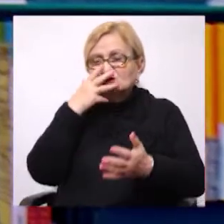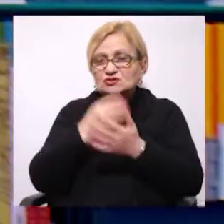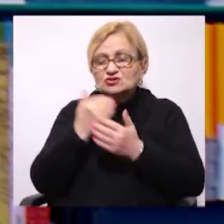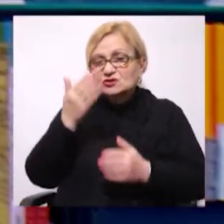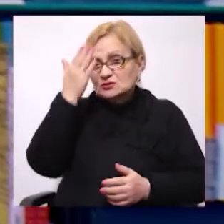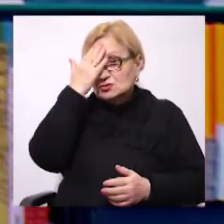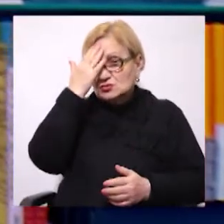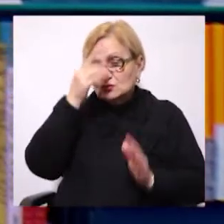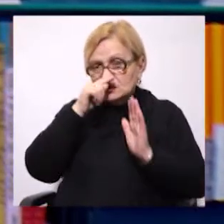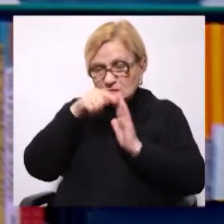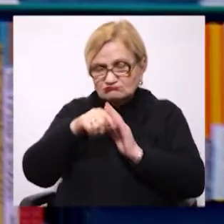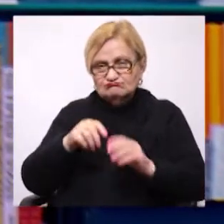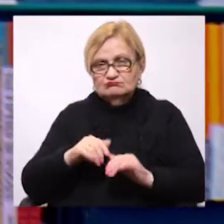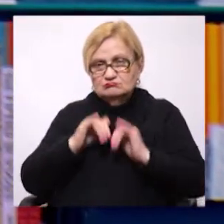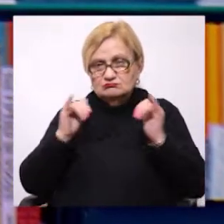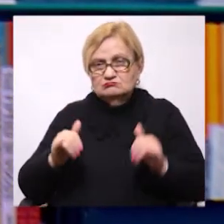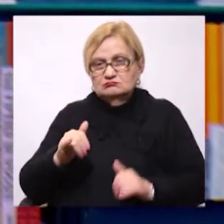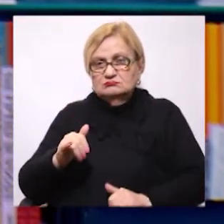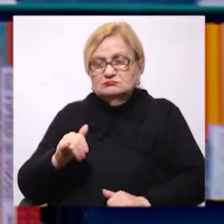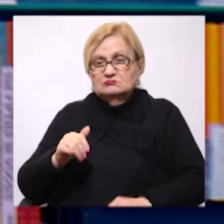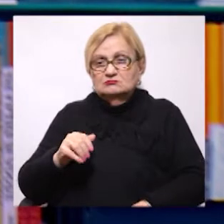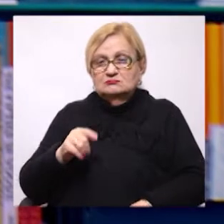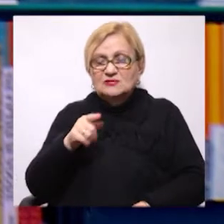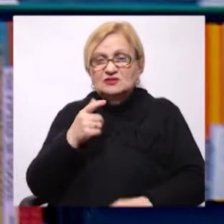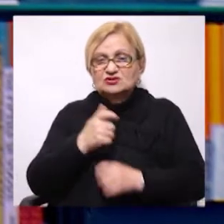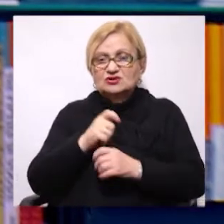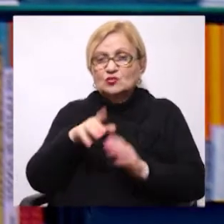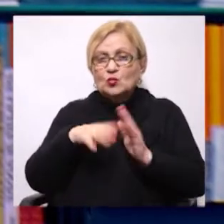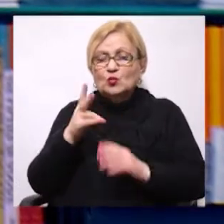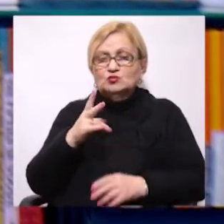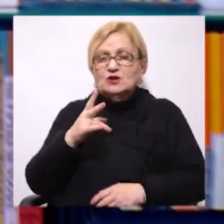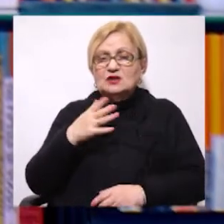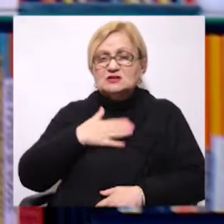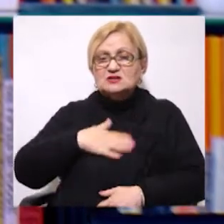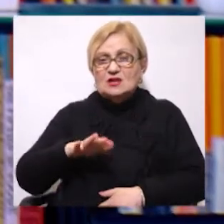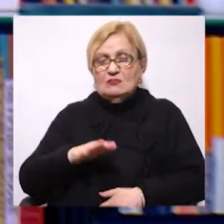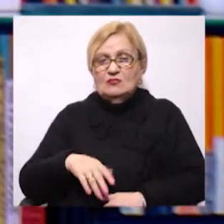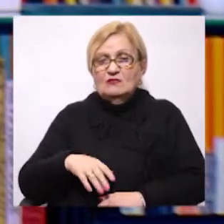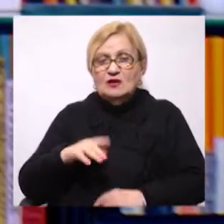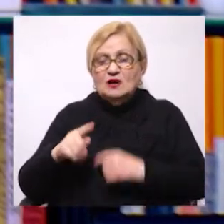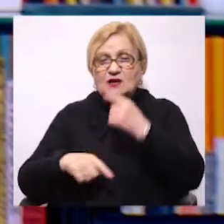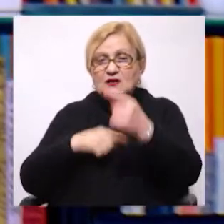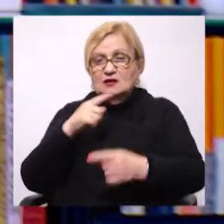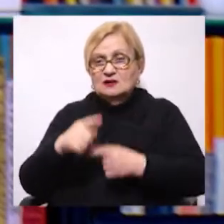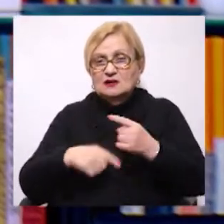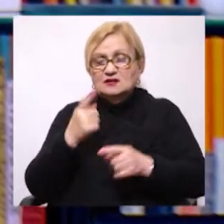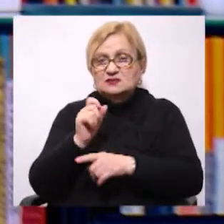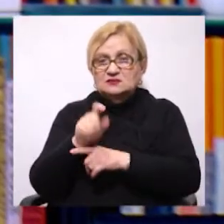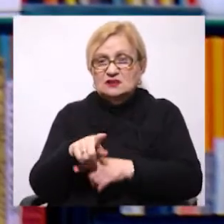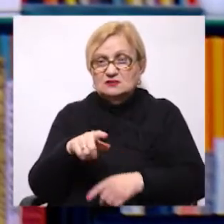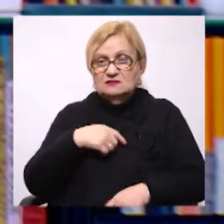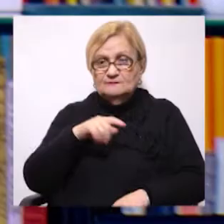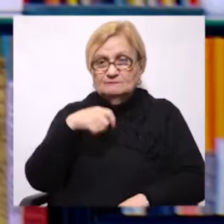შეეცადე მოიხელთო ისიამოვნო შემეცნების პროცესით. მომდევნო გაკვეთილისთვის ერთი დავალება მაქვს,